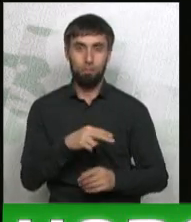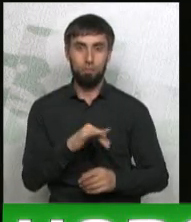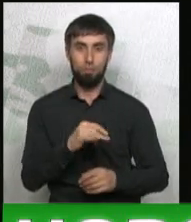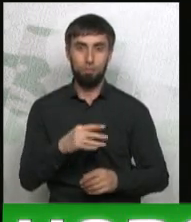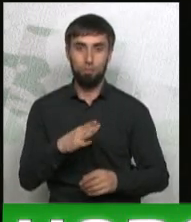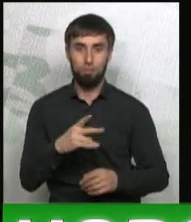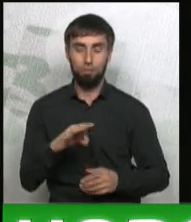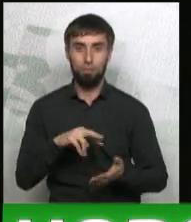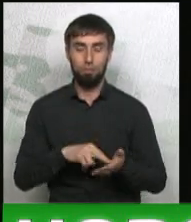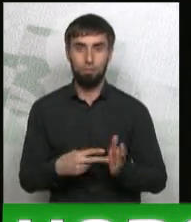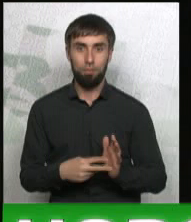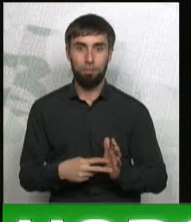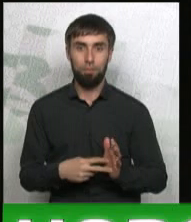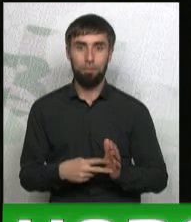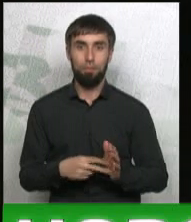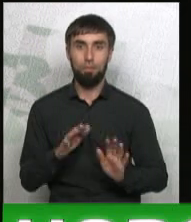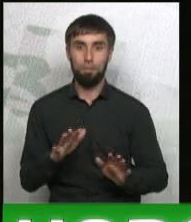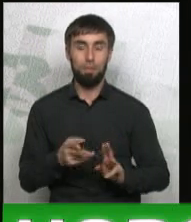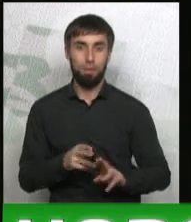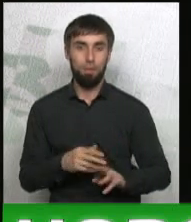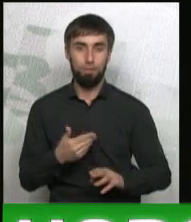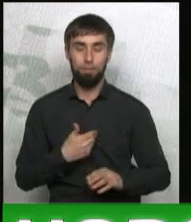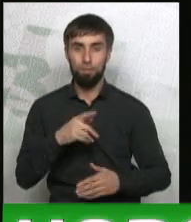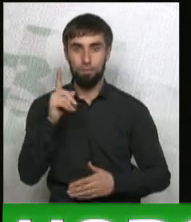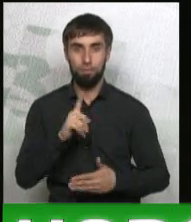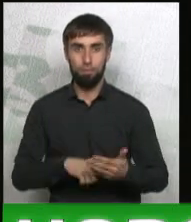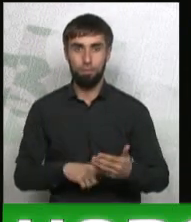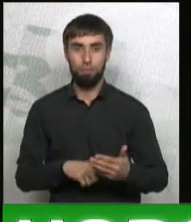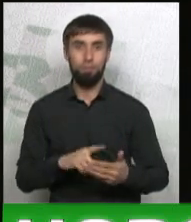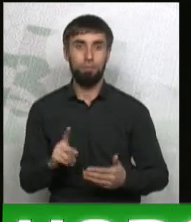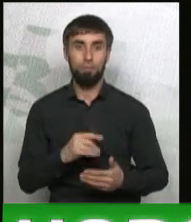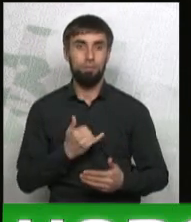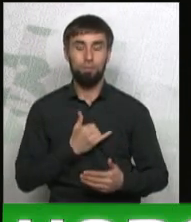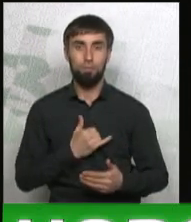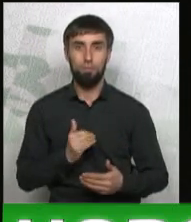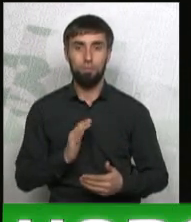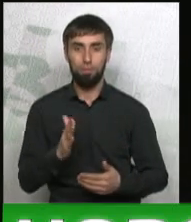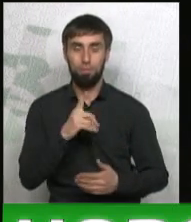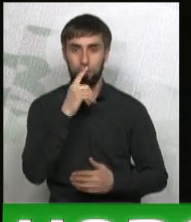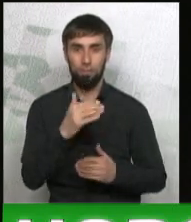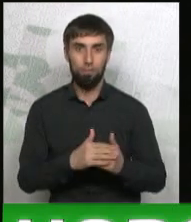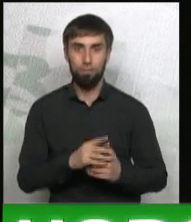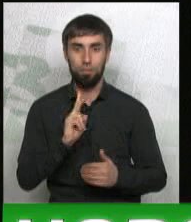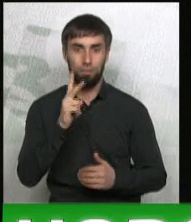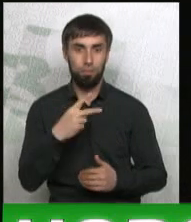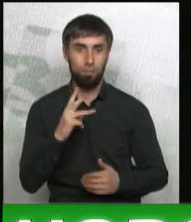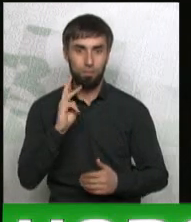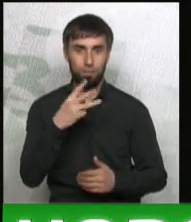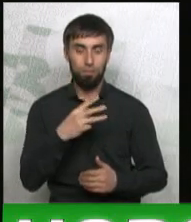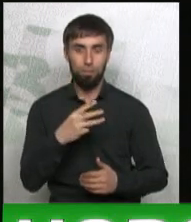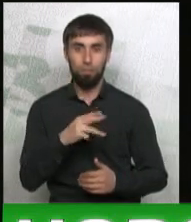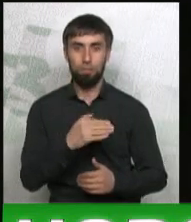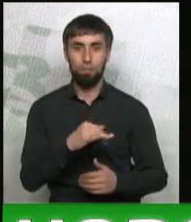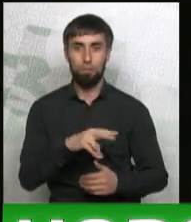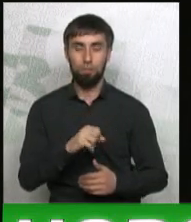культурно-духовном плане. То есть я убежден, что у нас будет в ближайшие 2-3 года